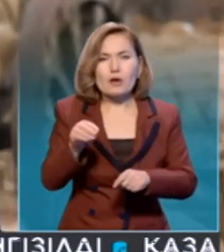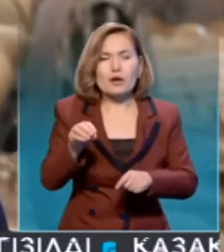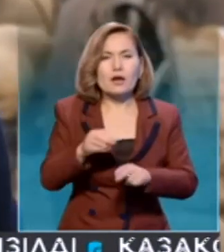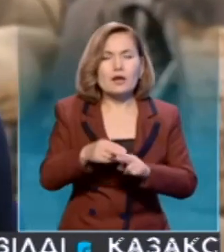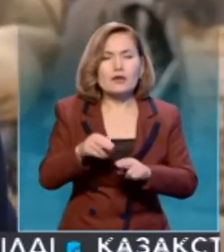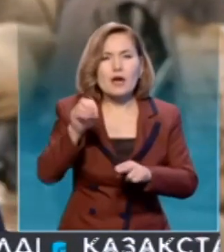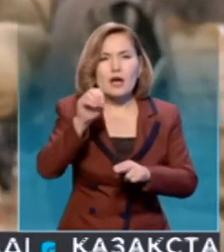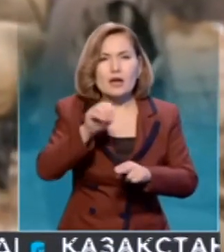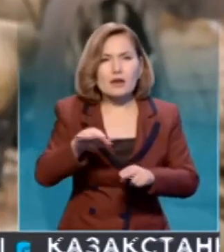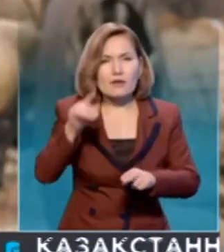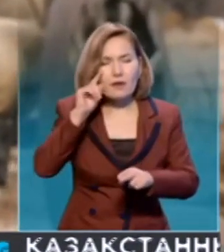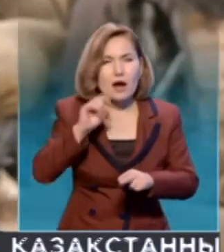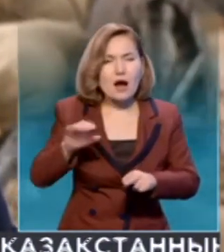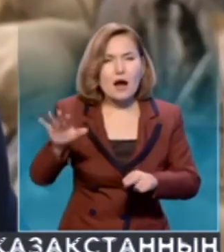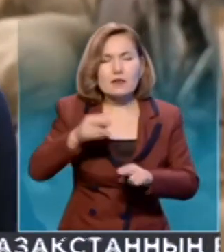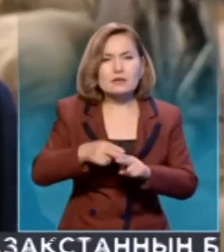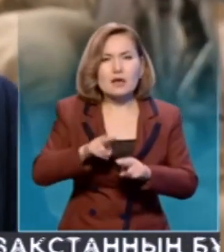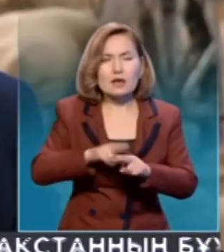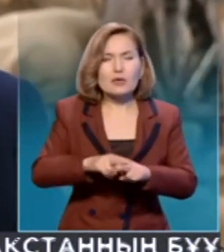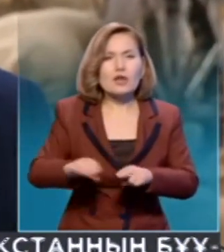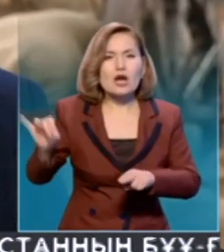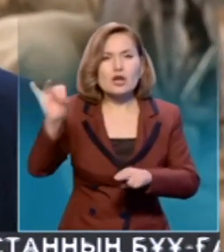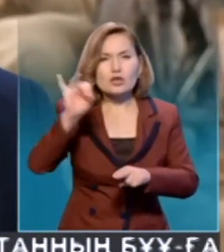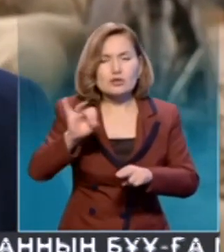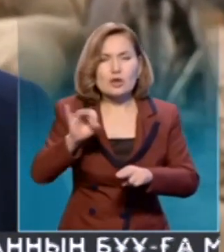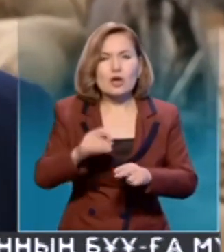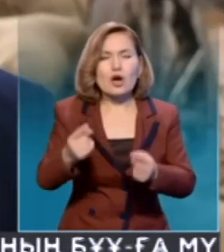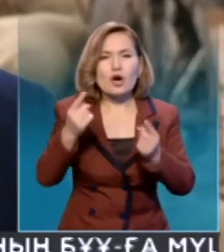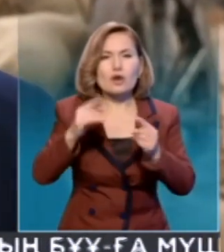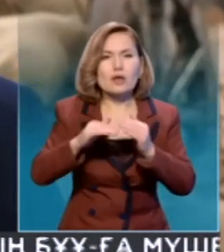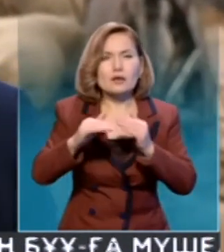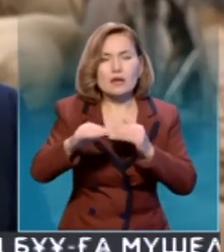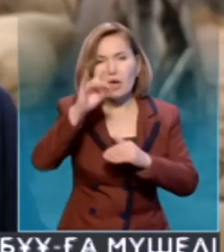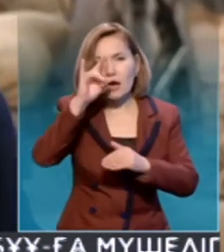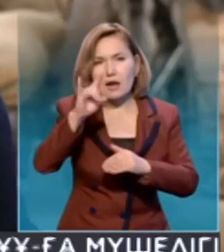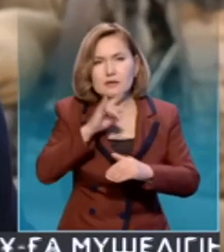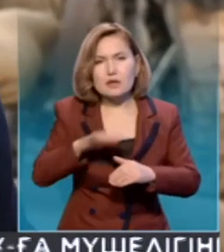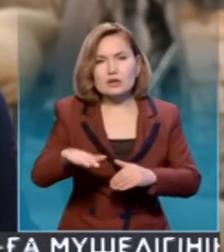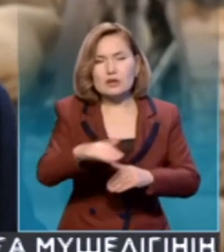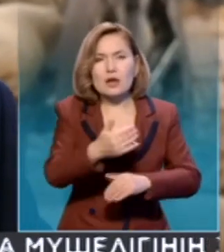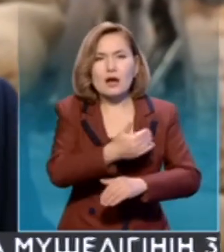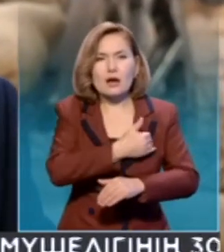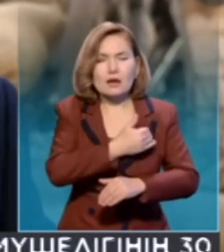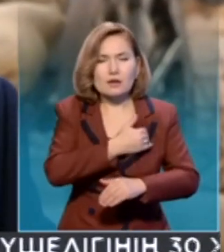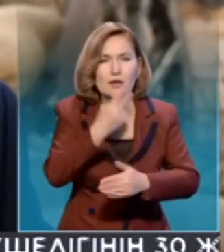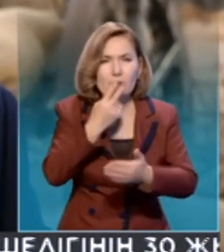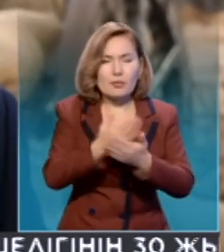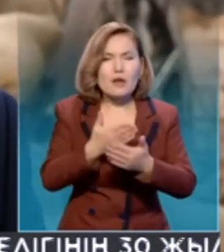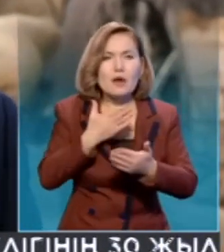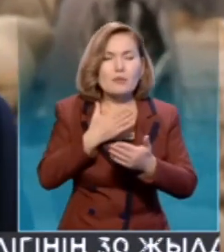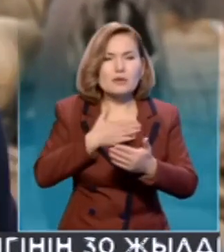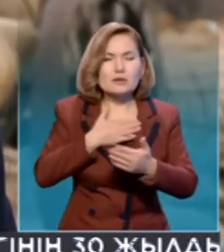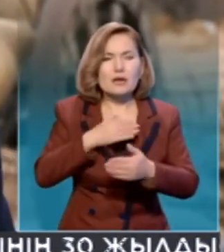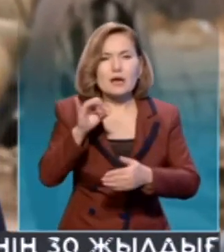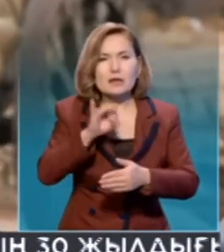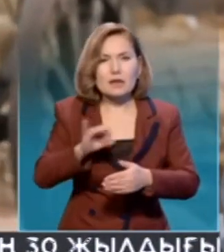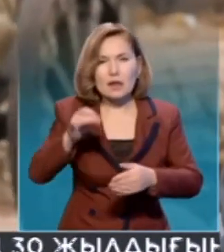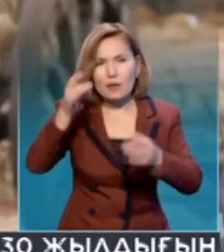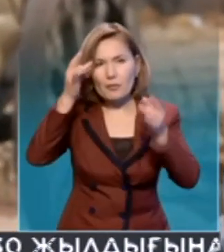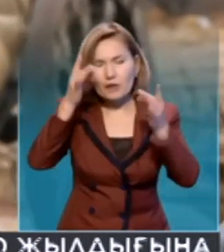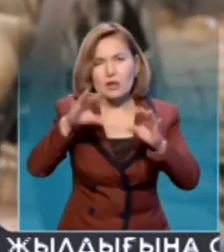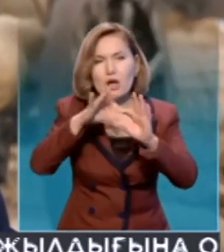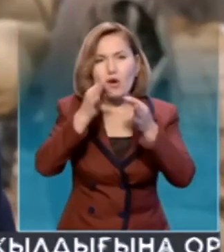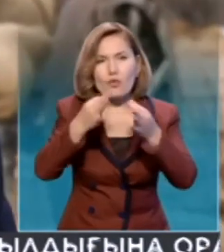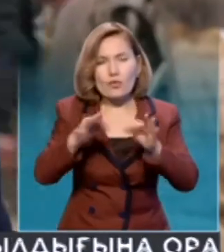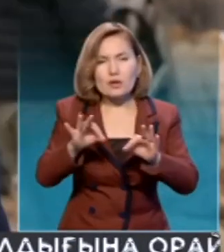кеңістігіне тараған көшпелілер өркениетінің түпкі қазығы осы ұлы дала екендігін көрсетеді. Сол арқылы біздің тарихымызбен бірге мәдениетімізді,